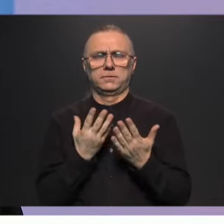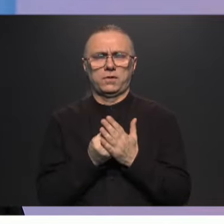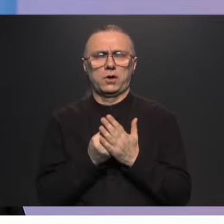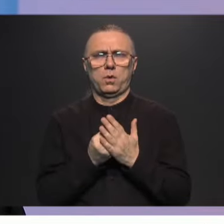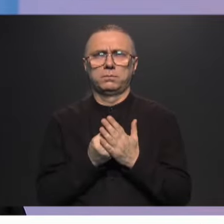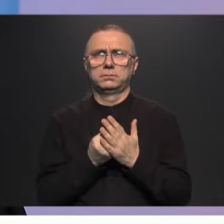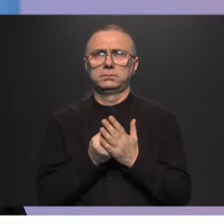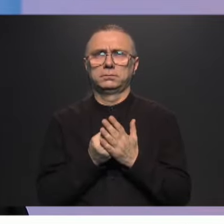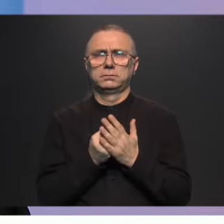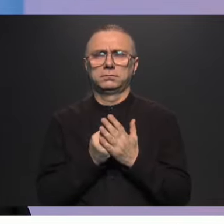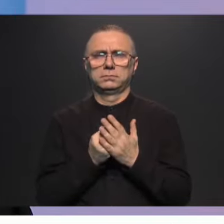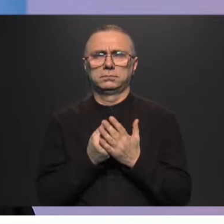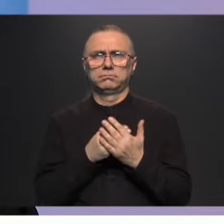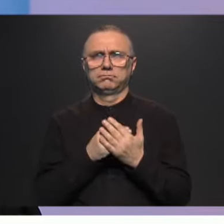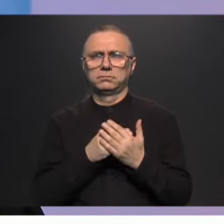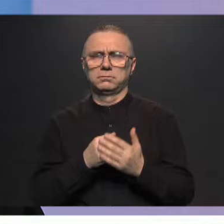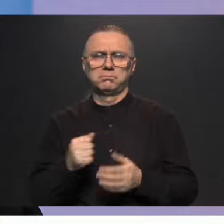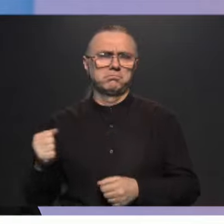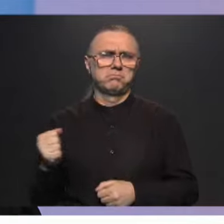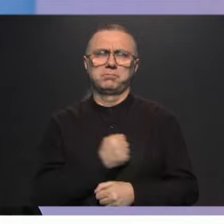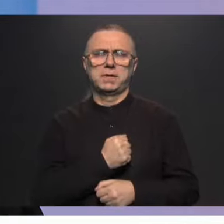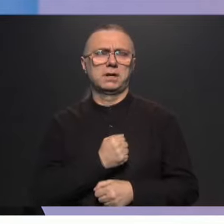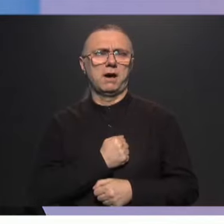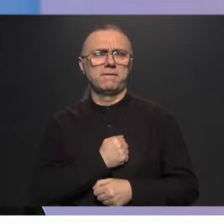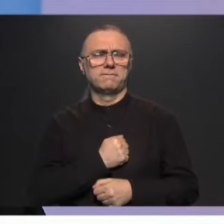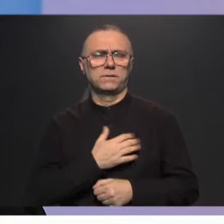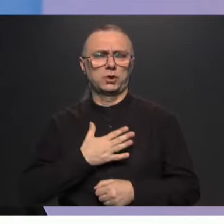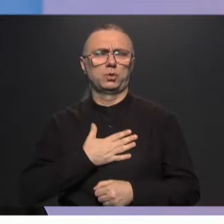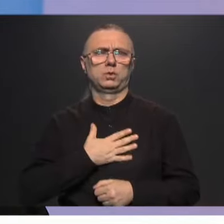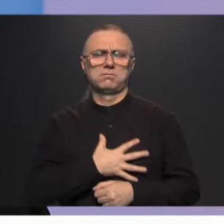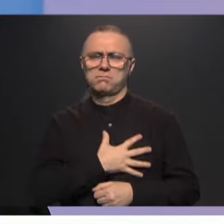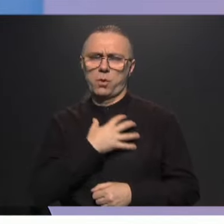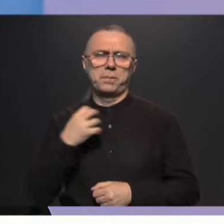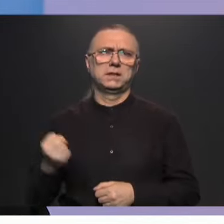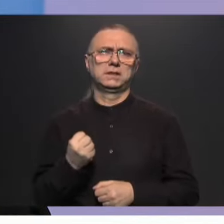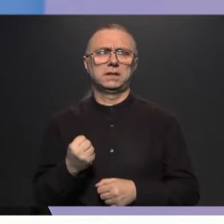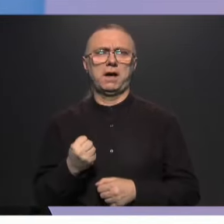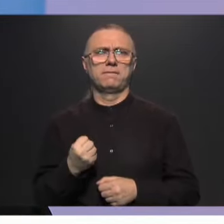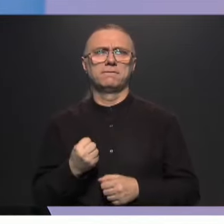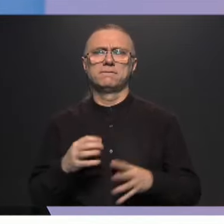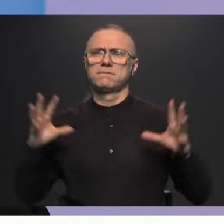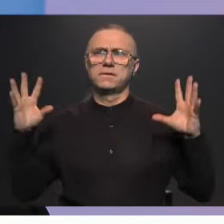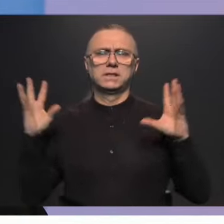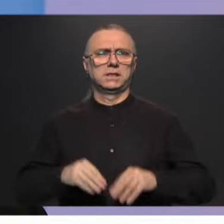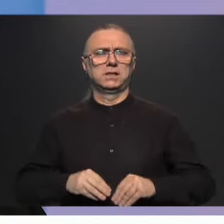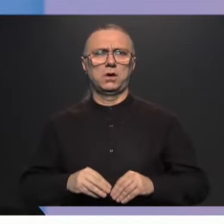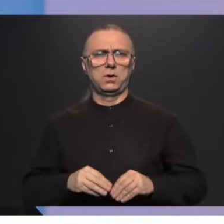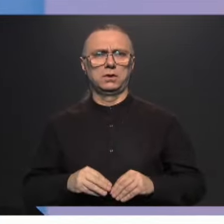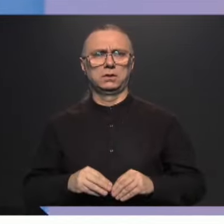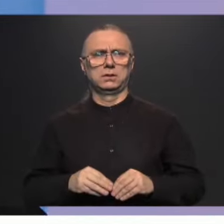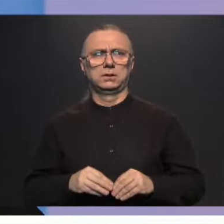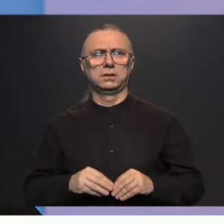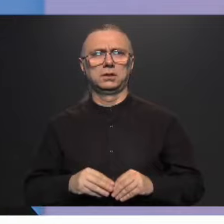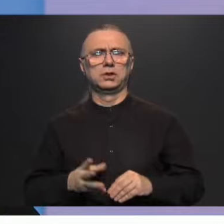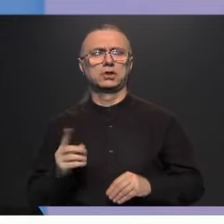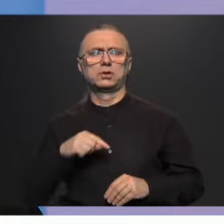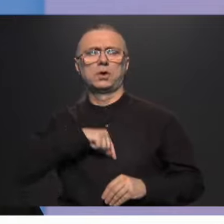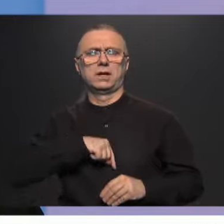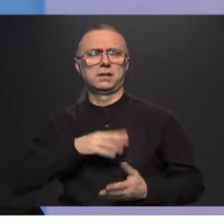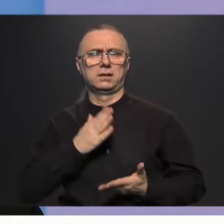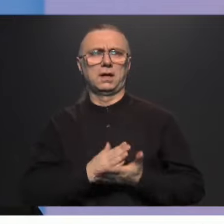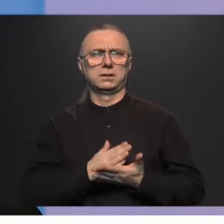вот, бия себя в грудь, мобилизовав, что называется, все, что у тебя